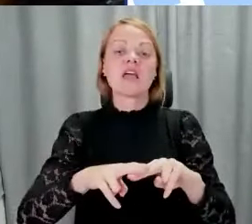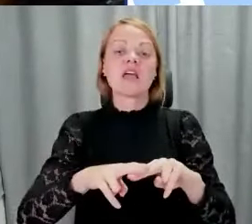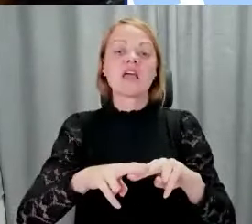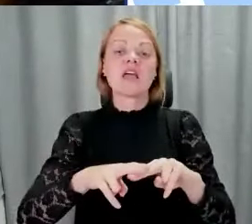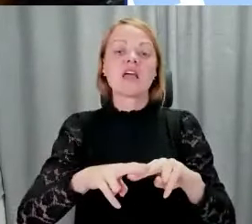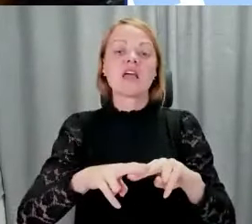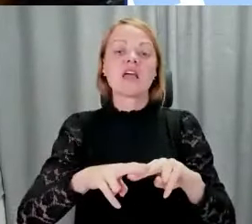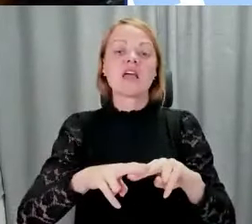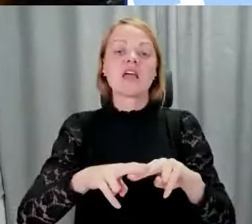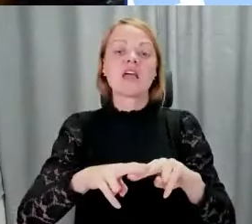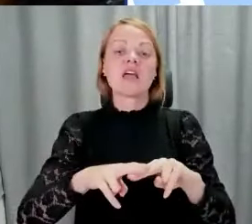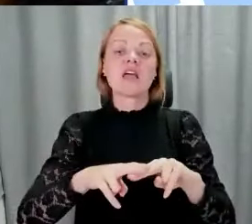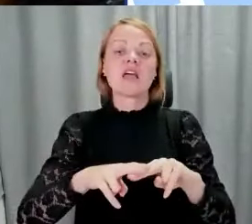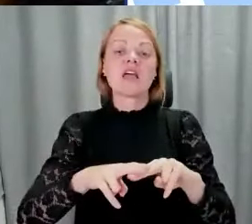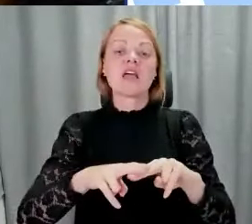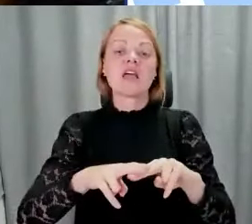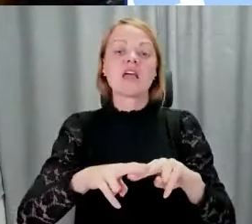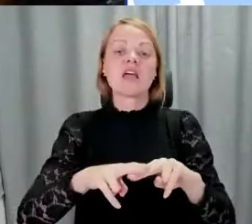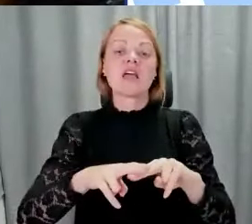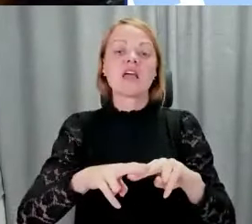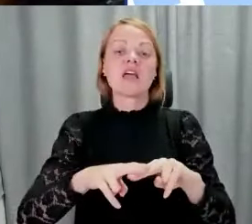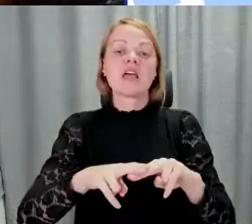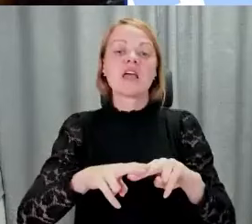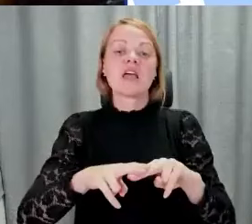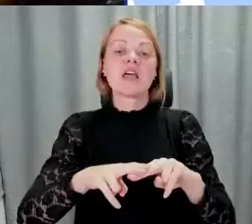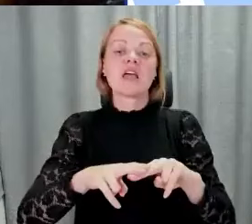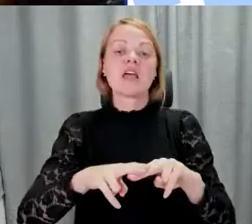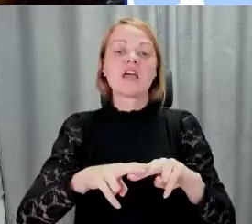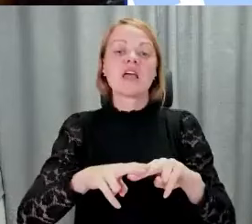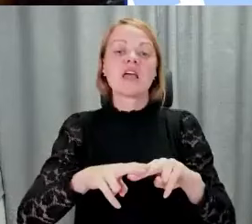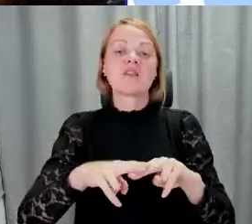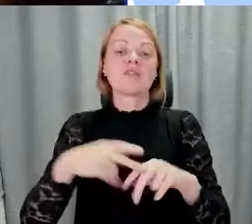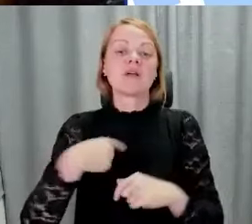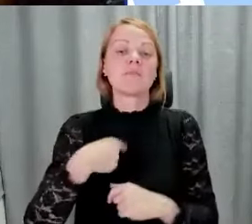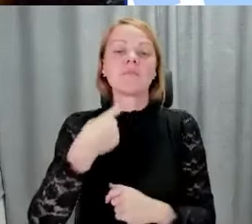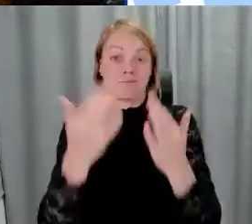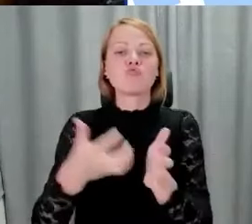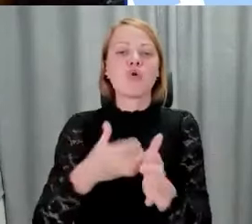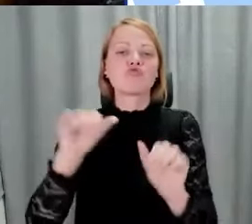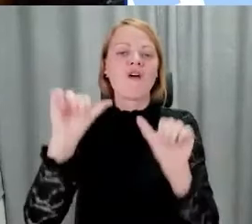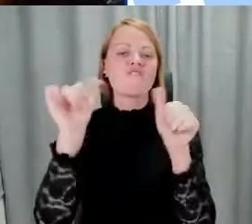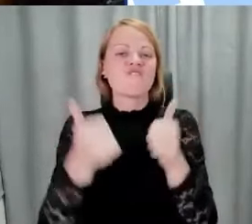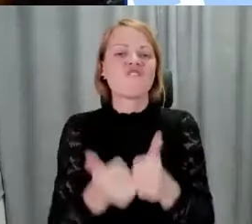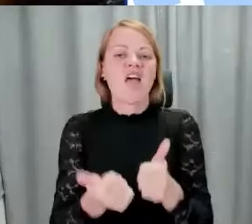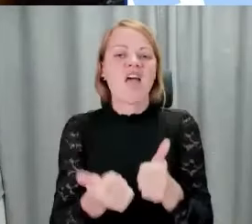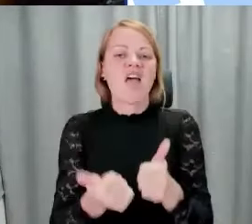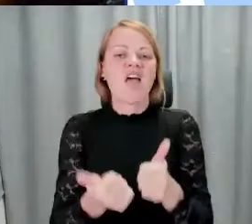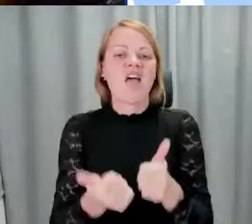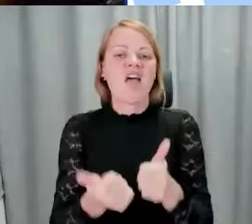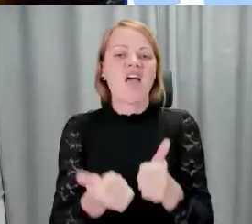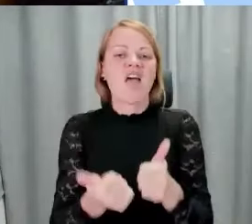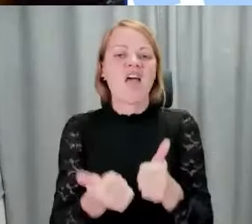būs paredzētas šādam pasākumam, viņas ir ar dubulto izmantošanas veidu. Proti, tur pieņemsim varbūt